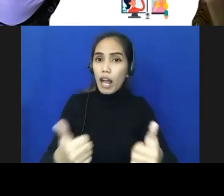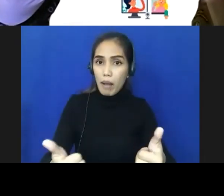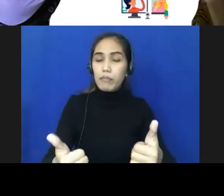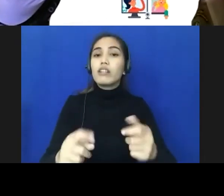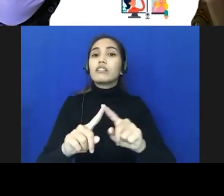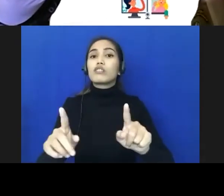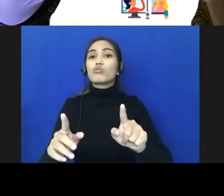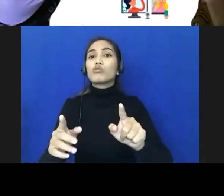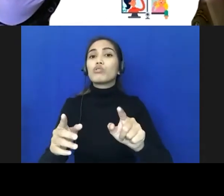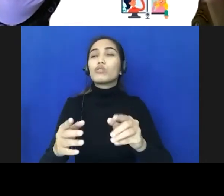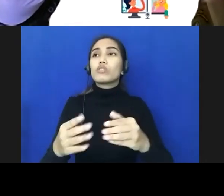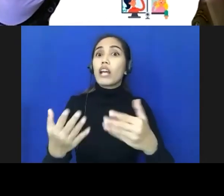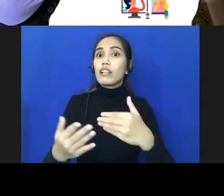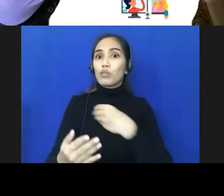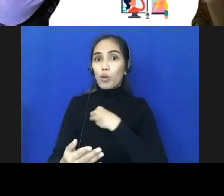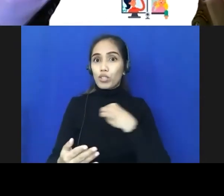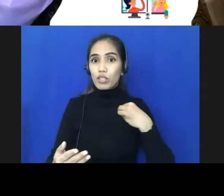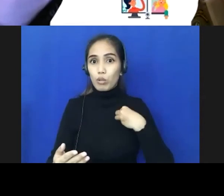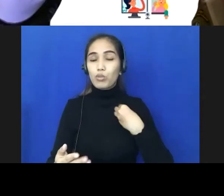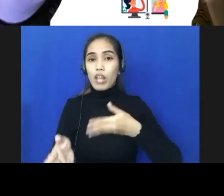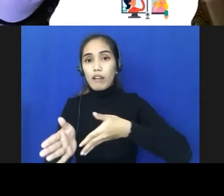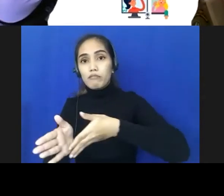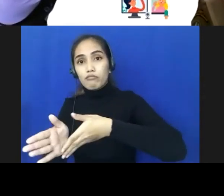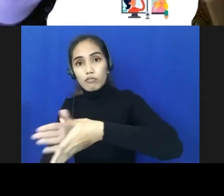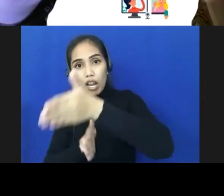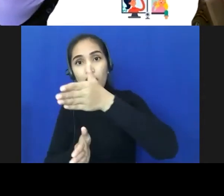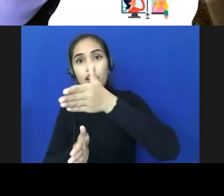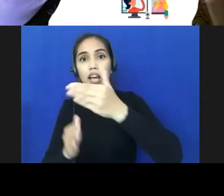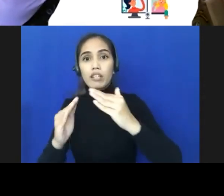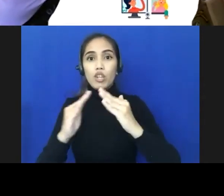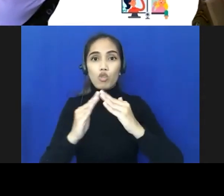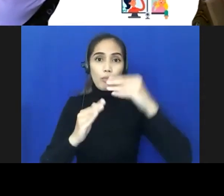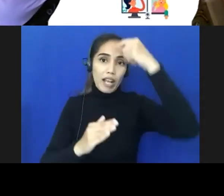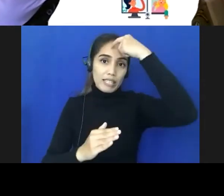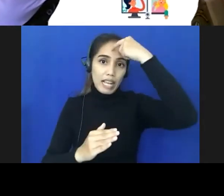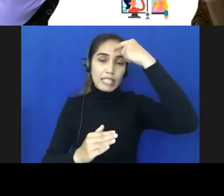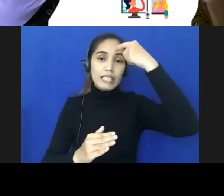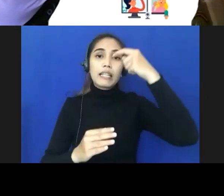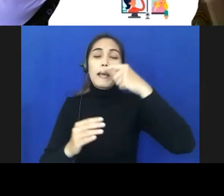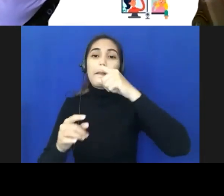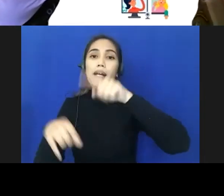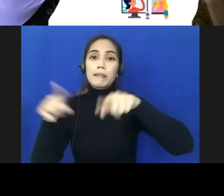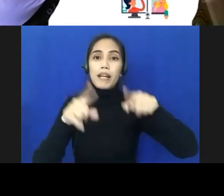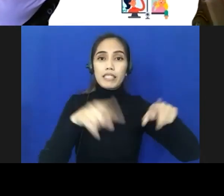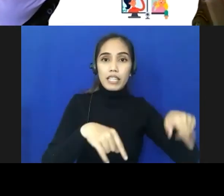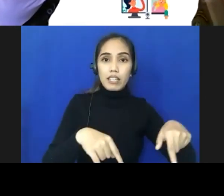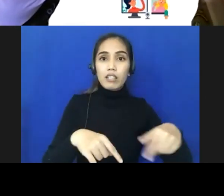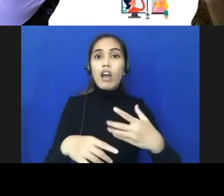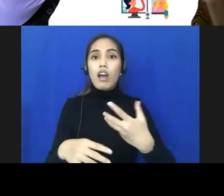tenaga kesehatan ini melaksanakannya di puskesmas masing-masing mungkin ya. Dan untuk memaksimalkan pelayanan ini memang